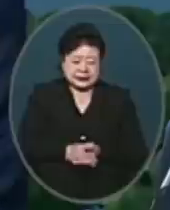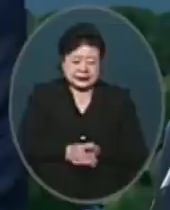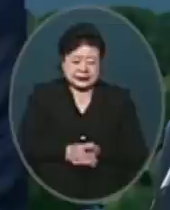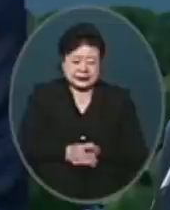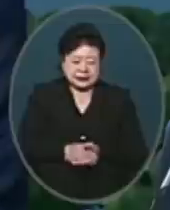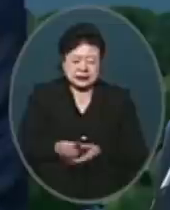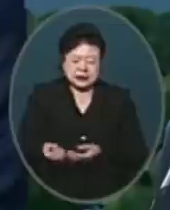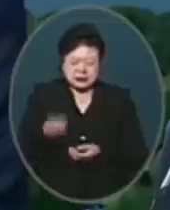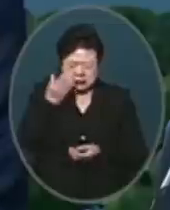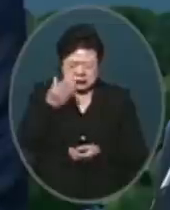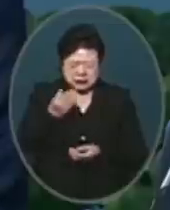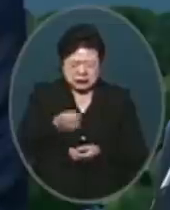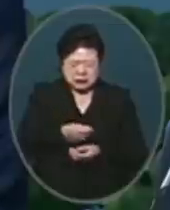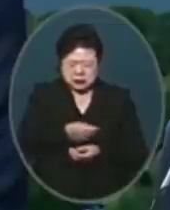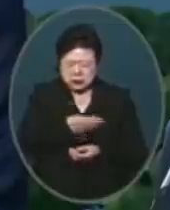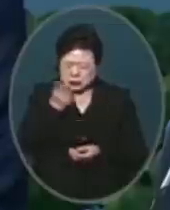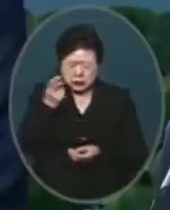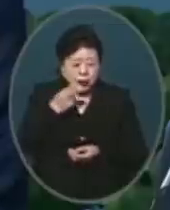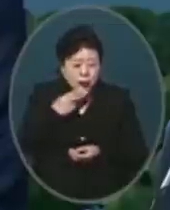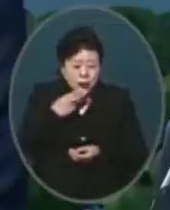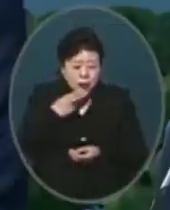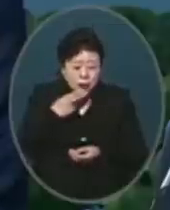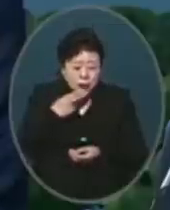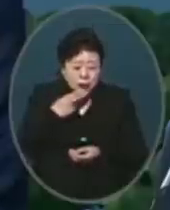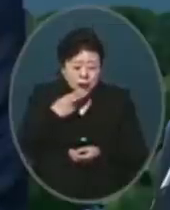잘나지도 못했고